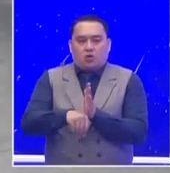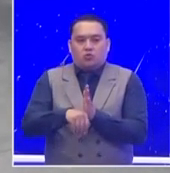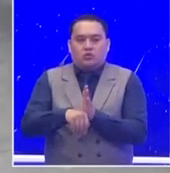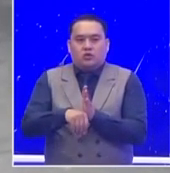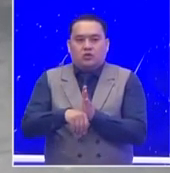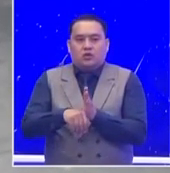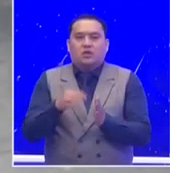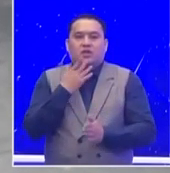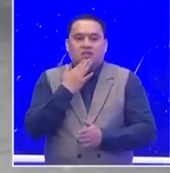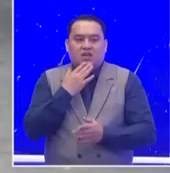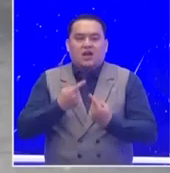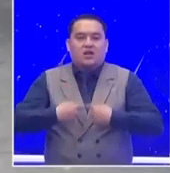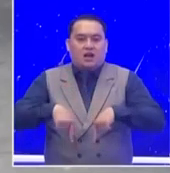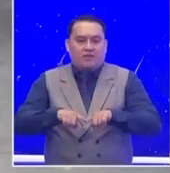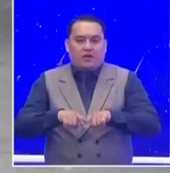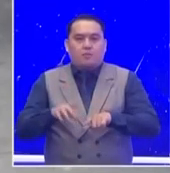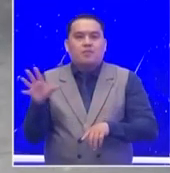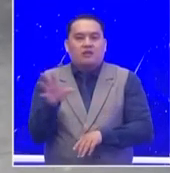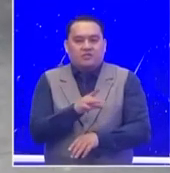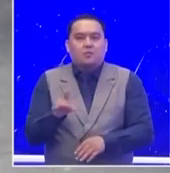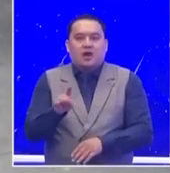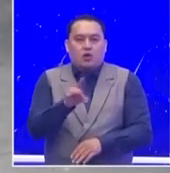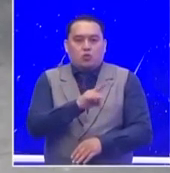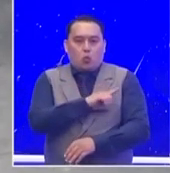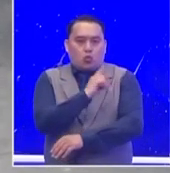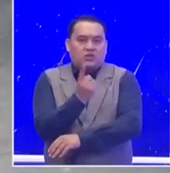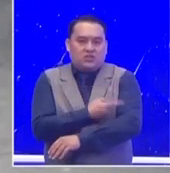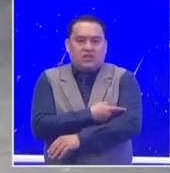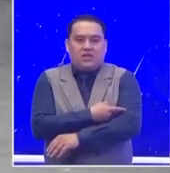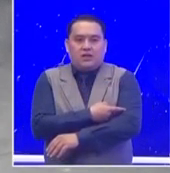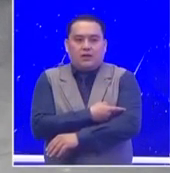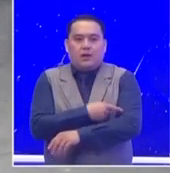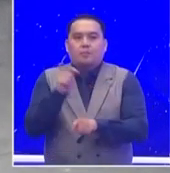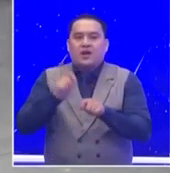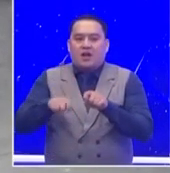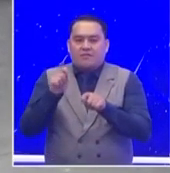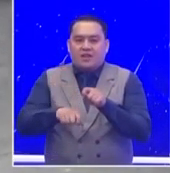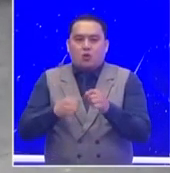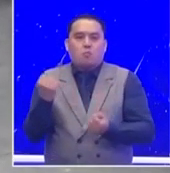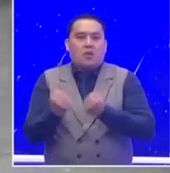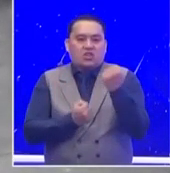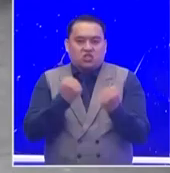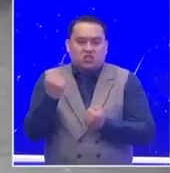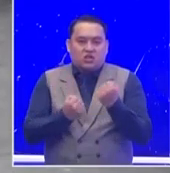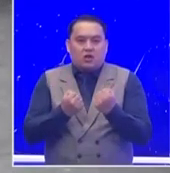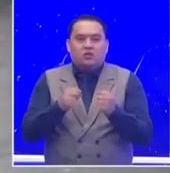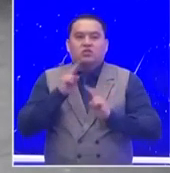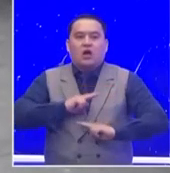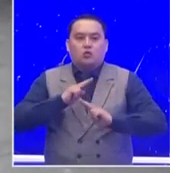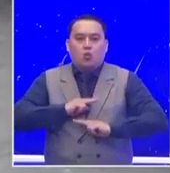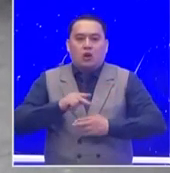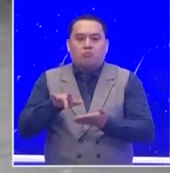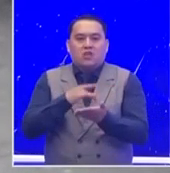сил и Национальной гвардии. По всем районам усилили проверку автомашин. У нас имеются у сотрудников